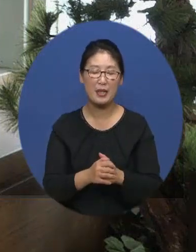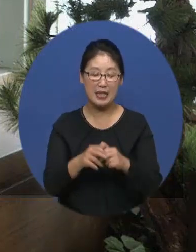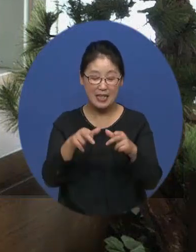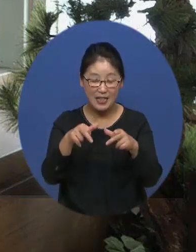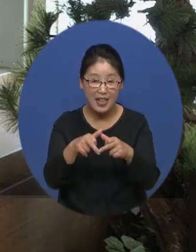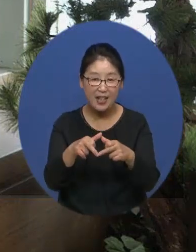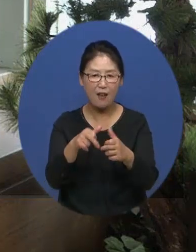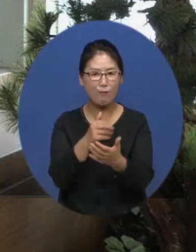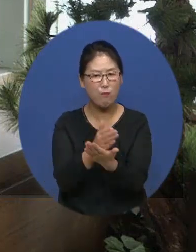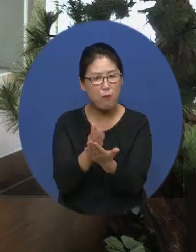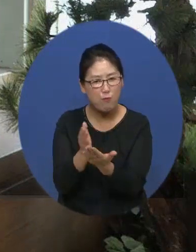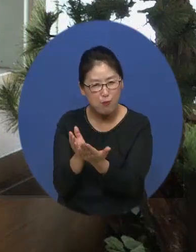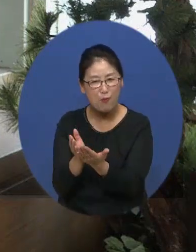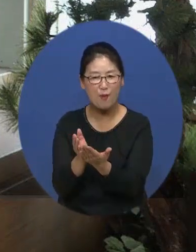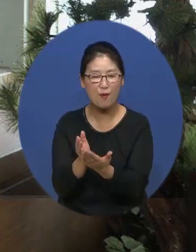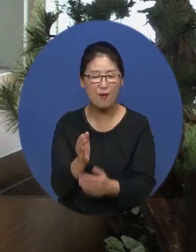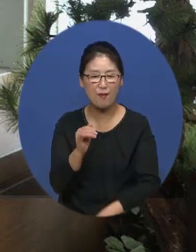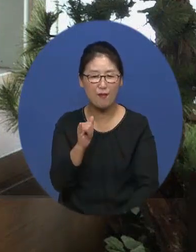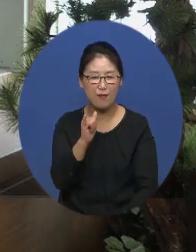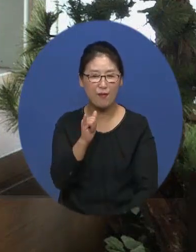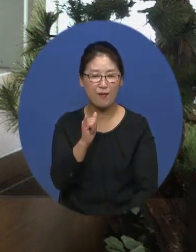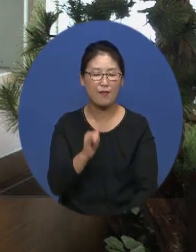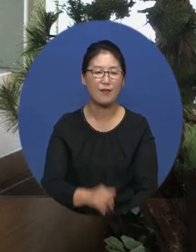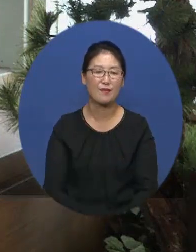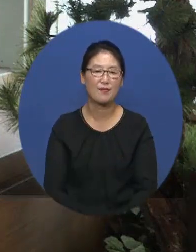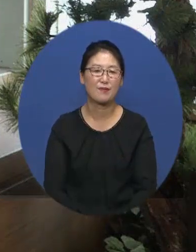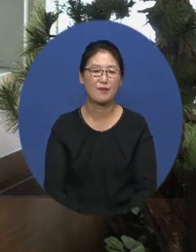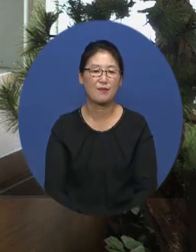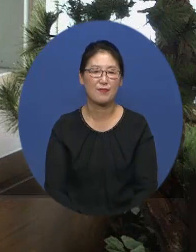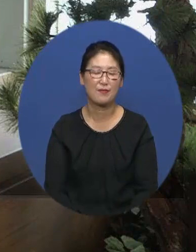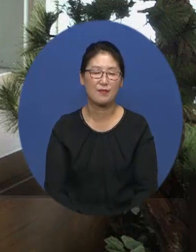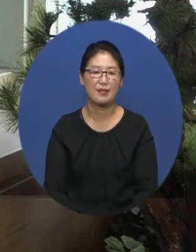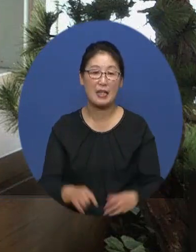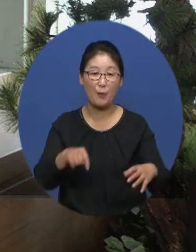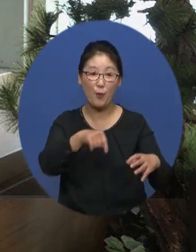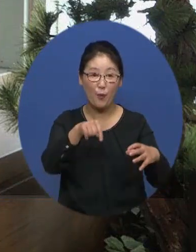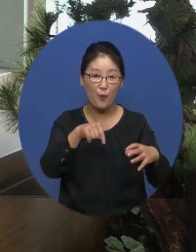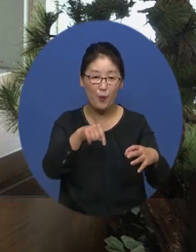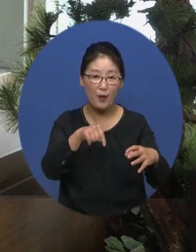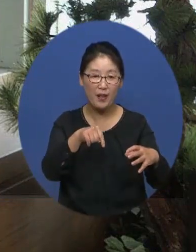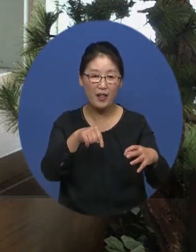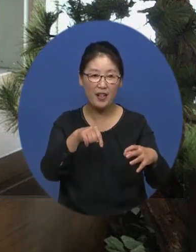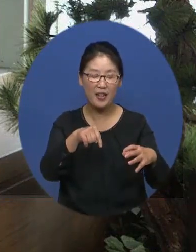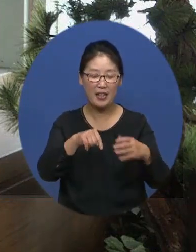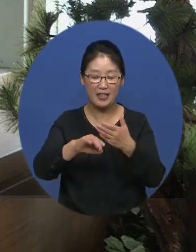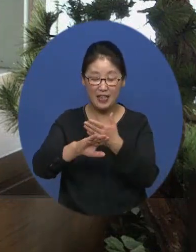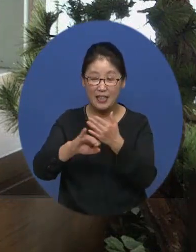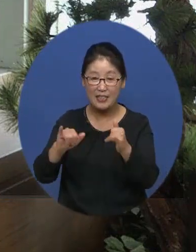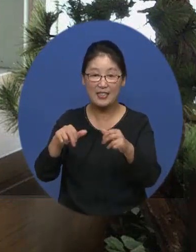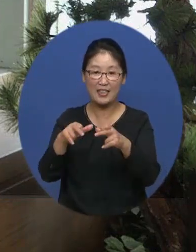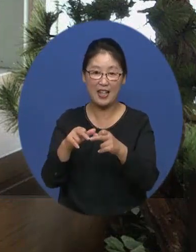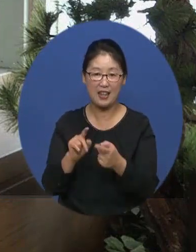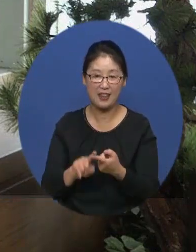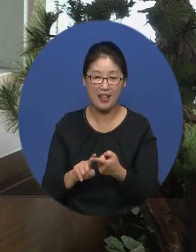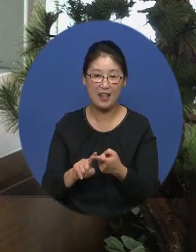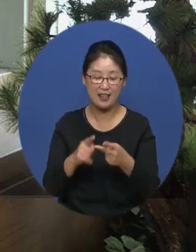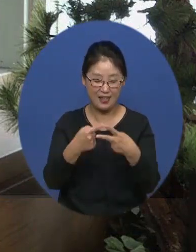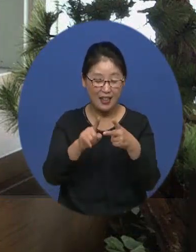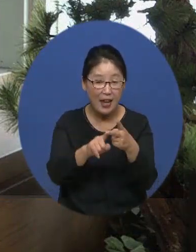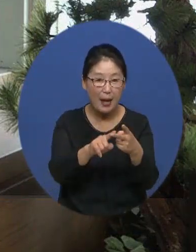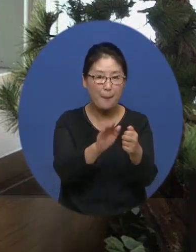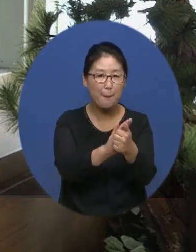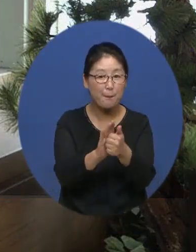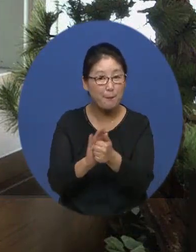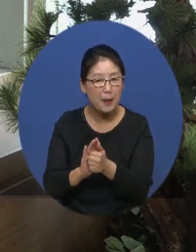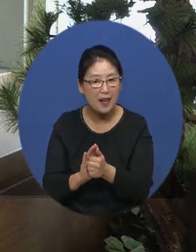아니라 여러 종류의 장애인들이 근무하고 있어요. 이 속에서 서로 타 장애에 대한 이해와 배려심이 있는